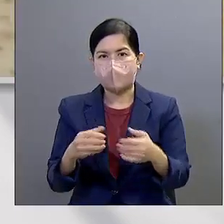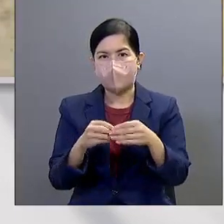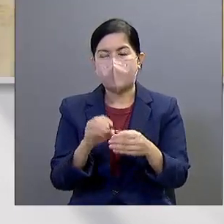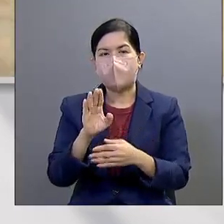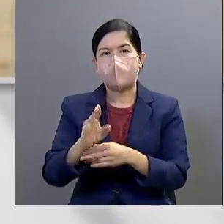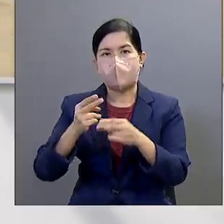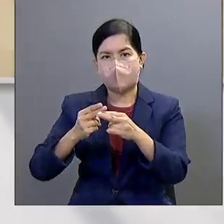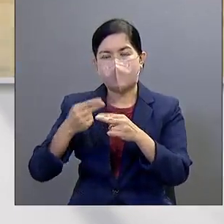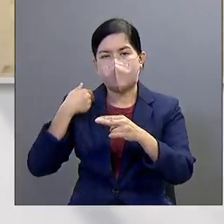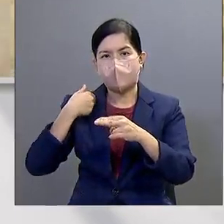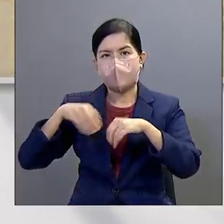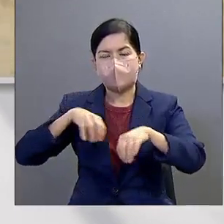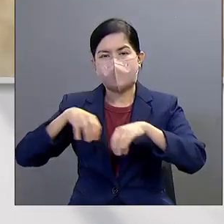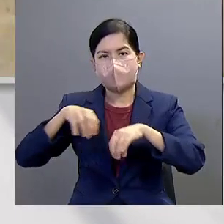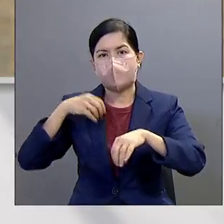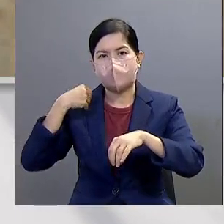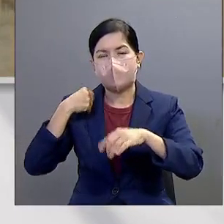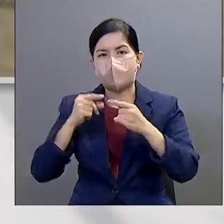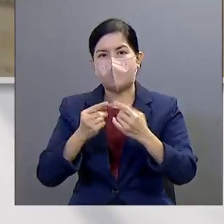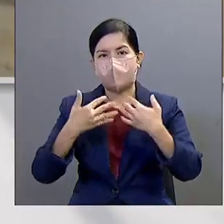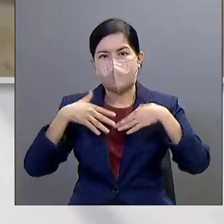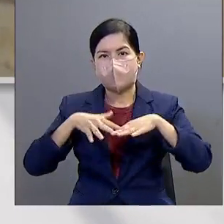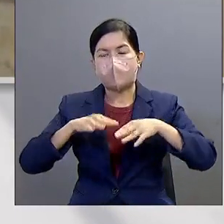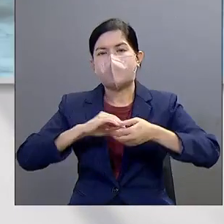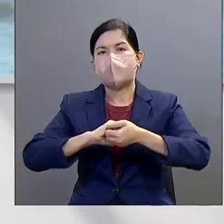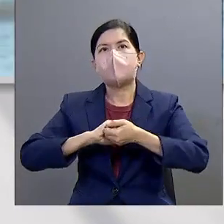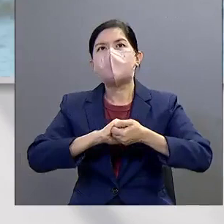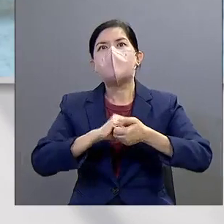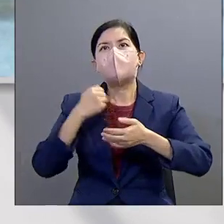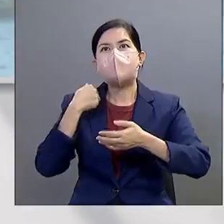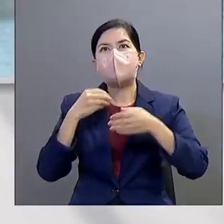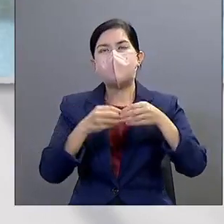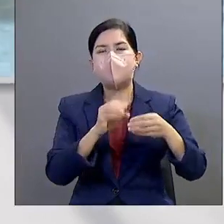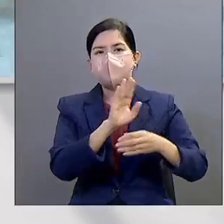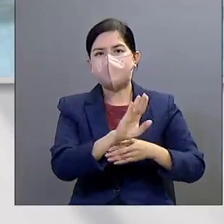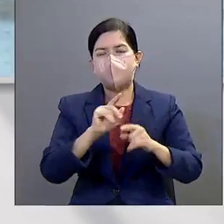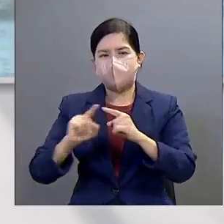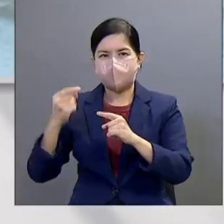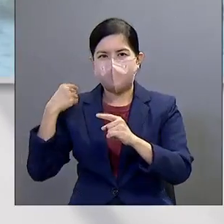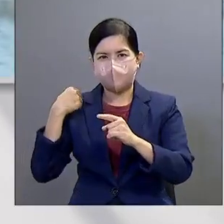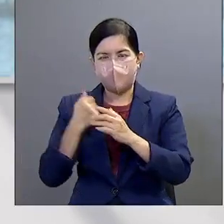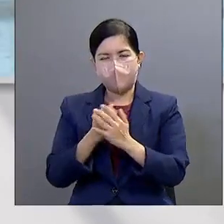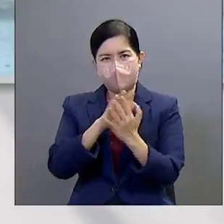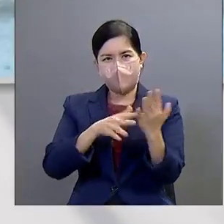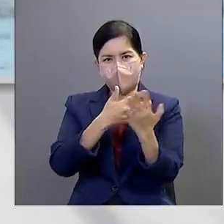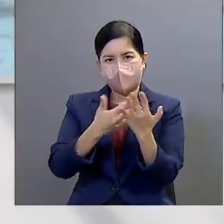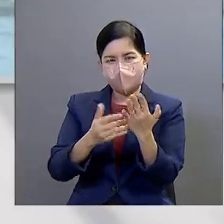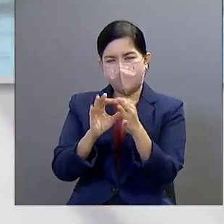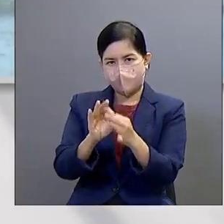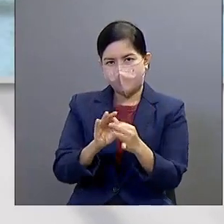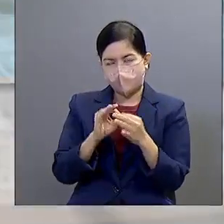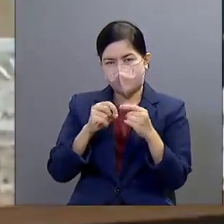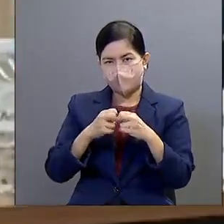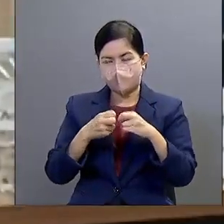ร้อมไม่เหมือนกันค่ะทุกภาคส่วนมีการประสานงานกันตั้งวอร์รูมภาคอุตสาหกรรมในแต่ละจังหวัดนะคะพร้อมแผนสำรองกรณีน้ำท่วมด้วยค่ะ